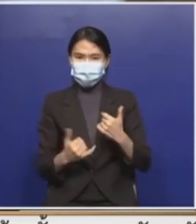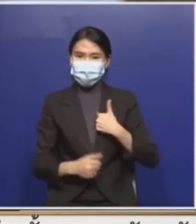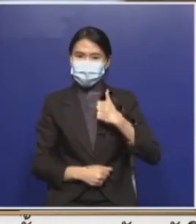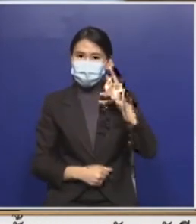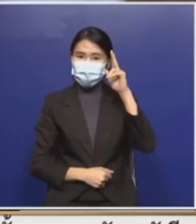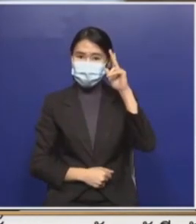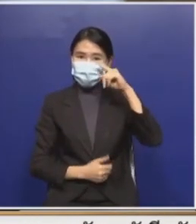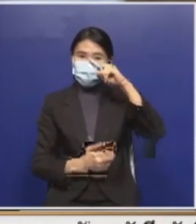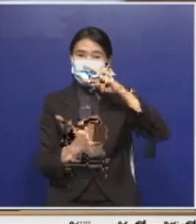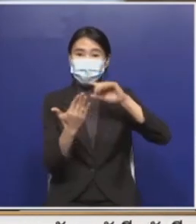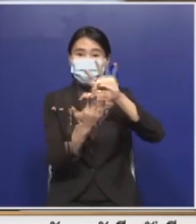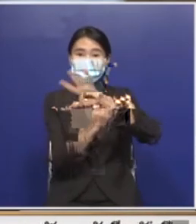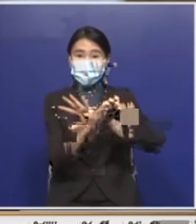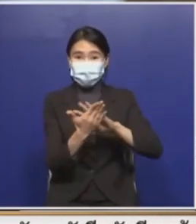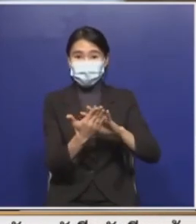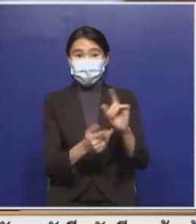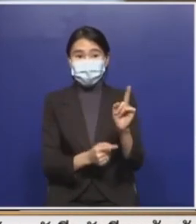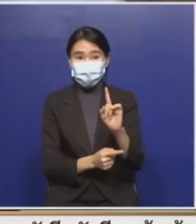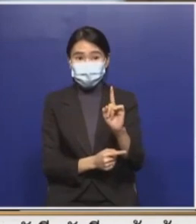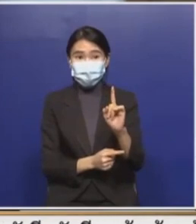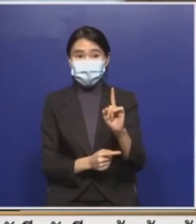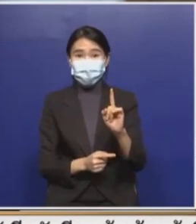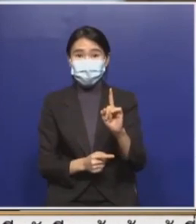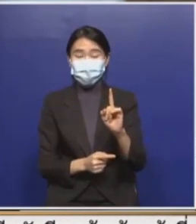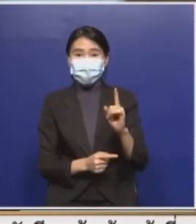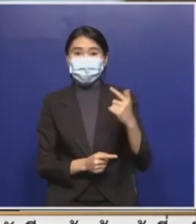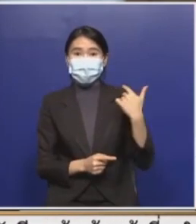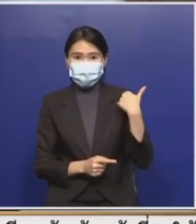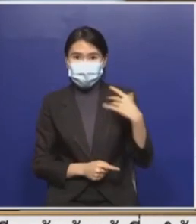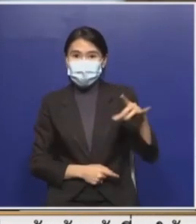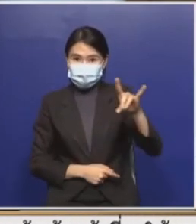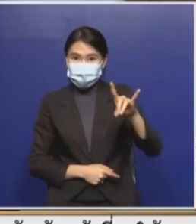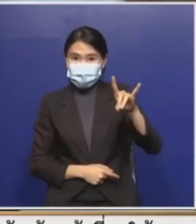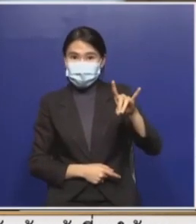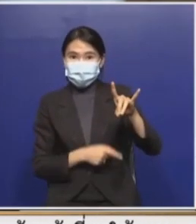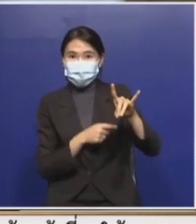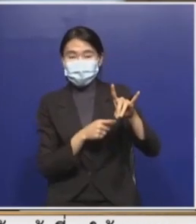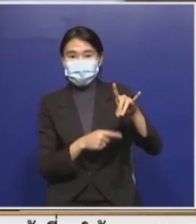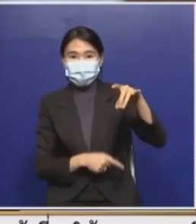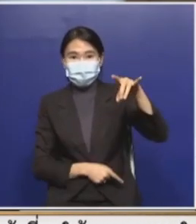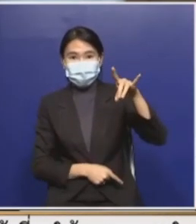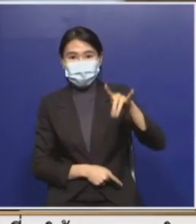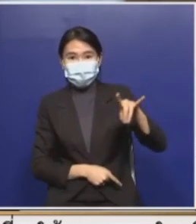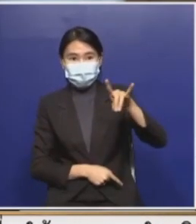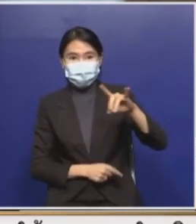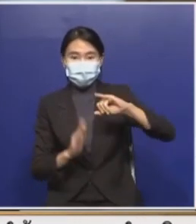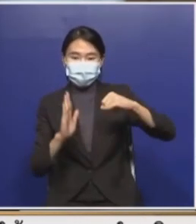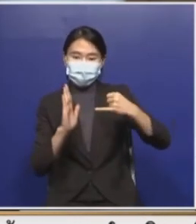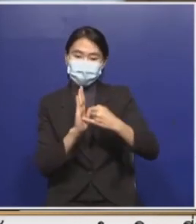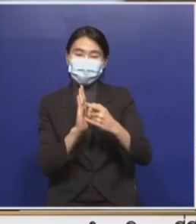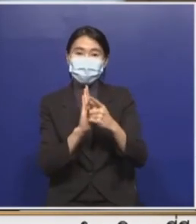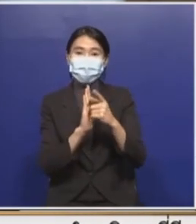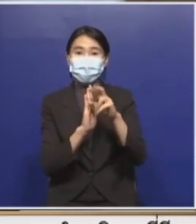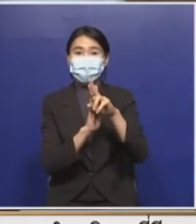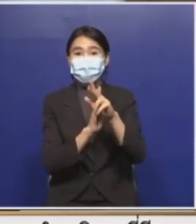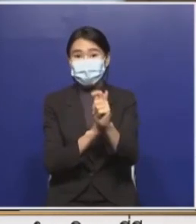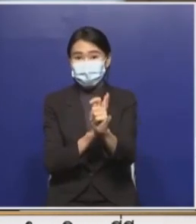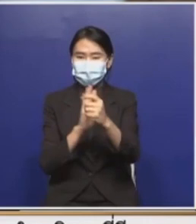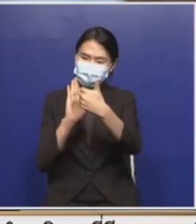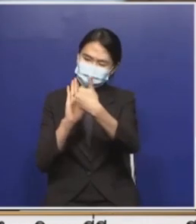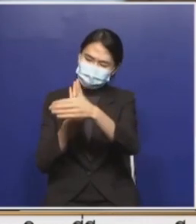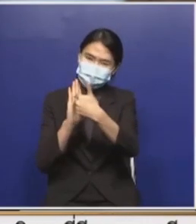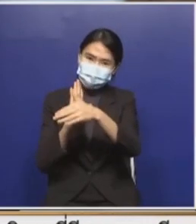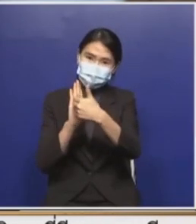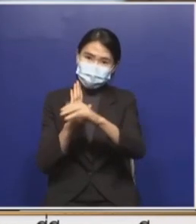ทศไทยของเราเนี่ยเจอถึงสัตว์ด้วยที่จังหวัด101และภาคอีสาน